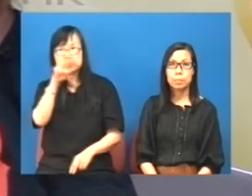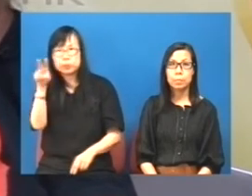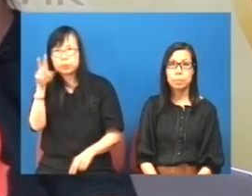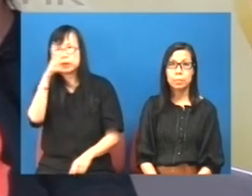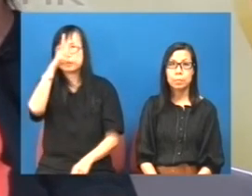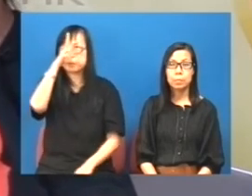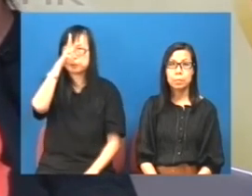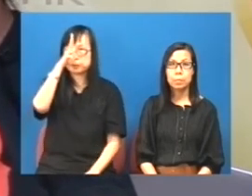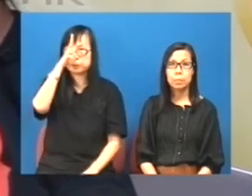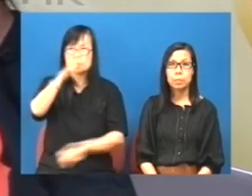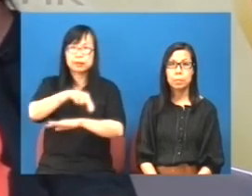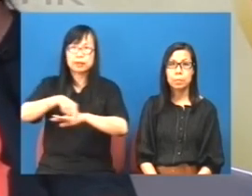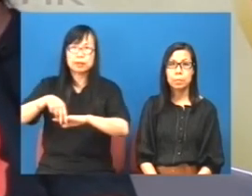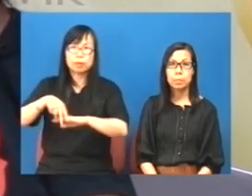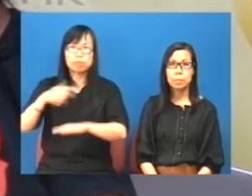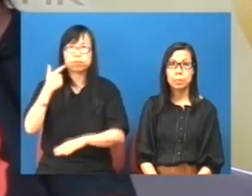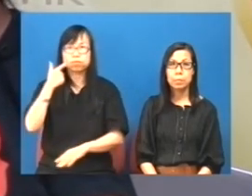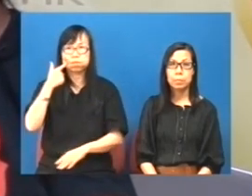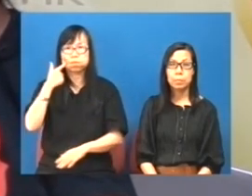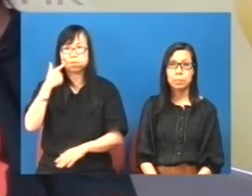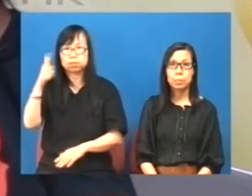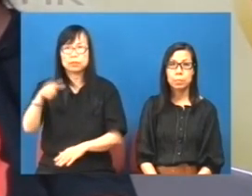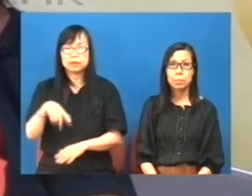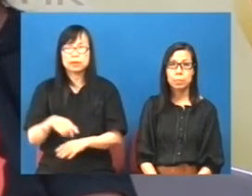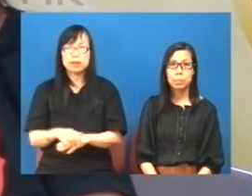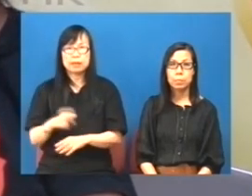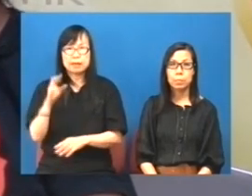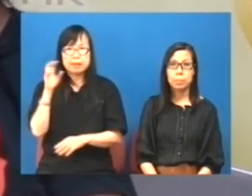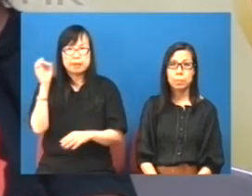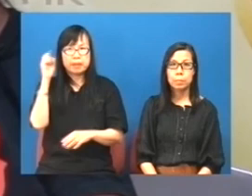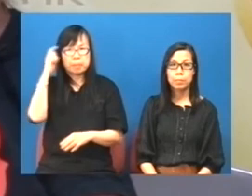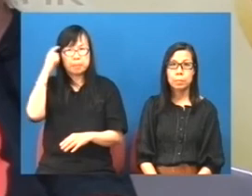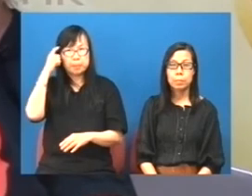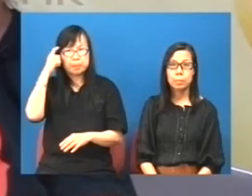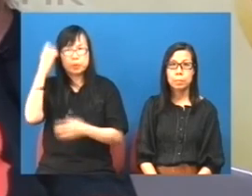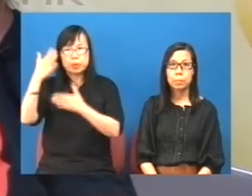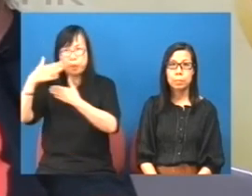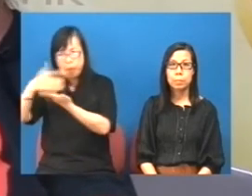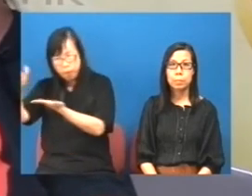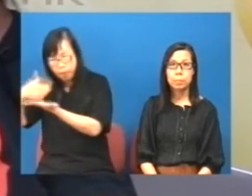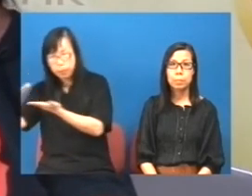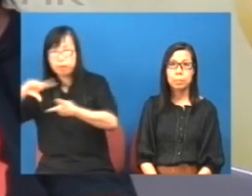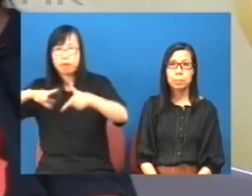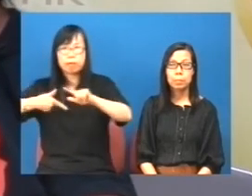制度的僵硬第二就是以為純粹用外判的方法去處理